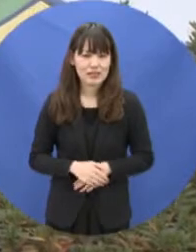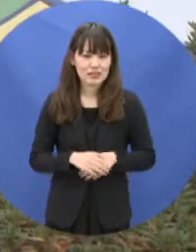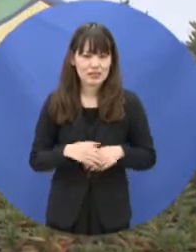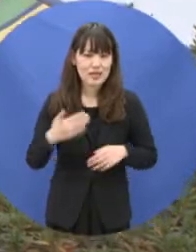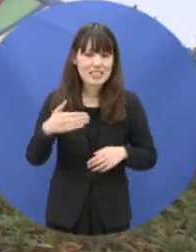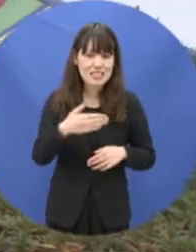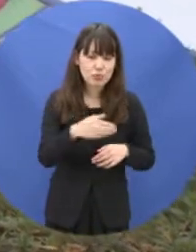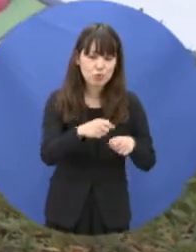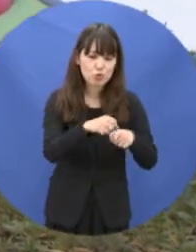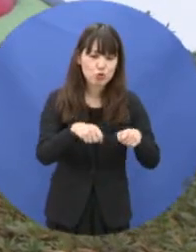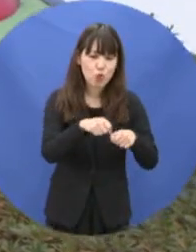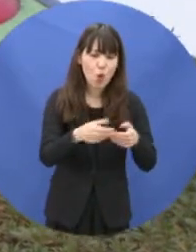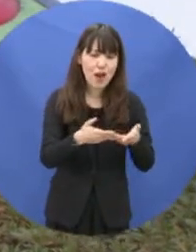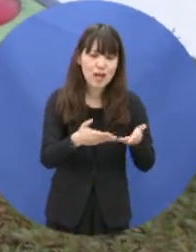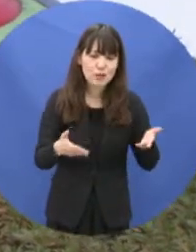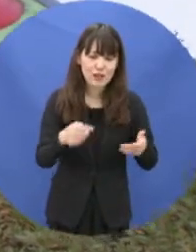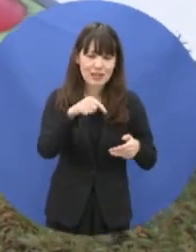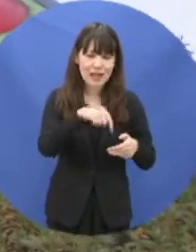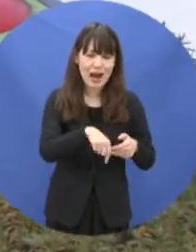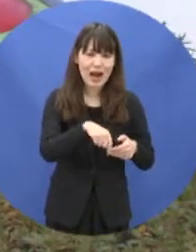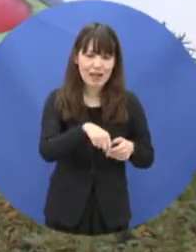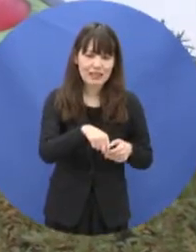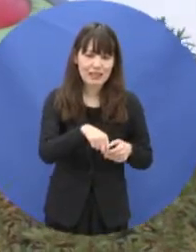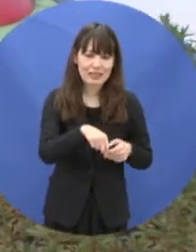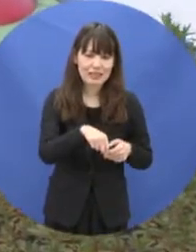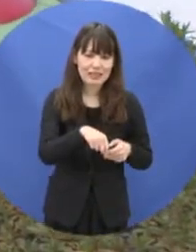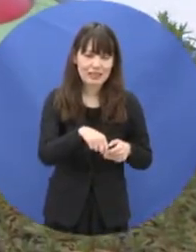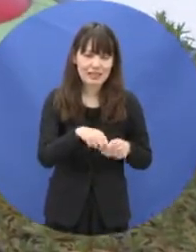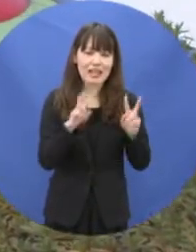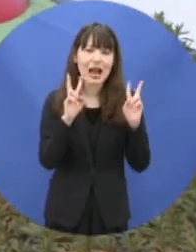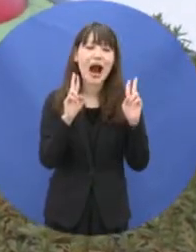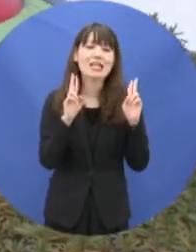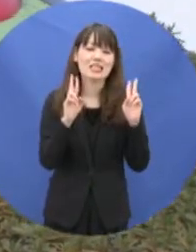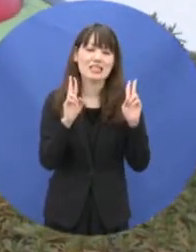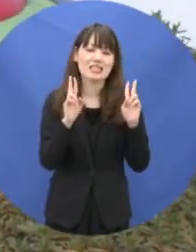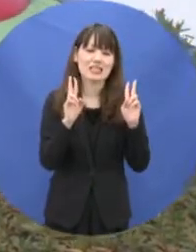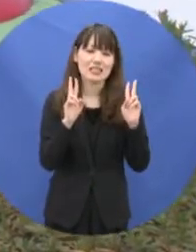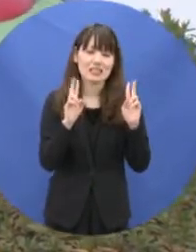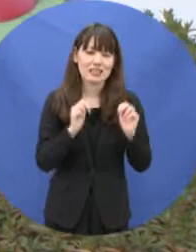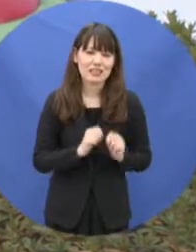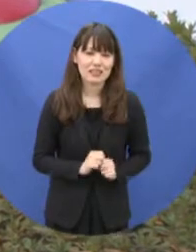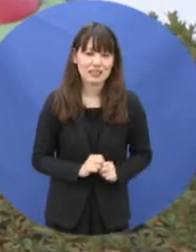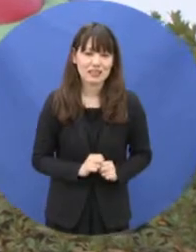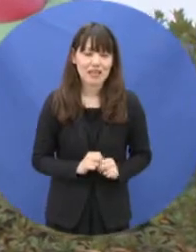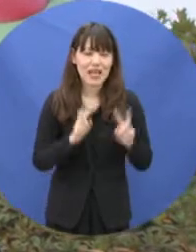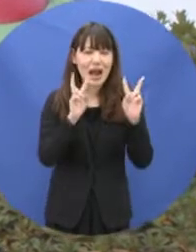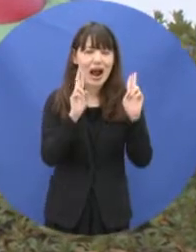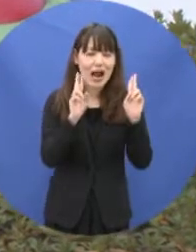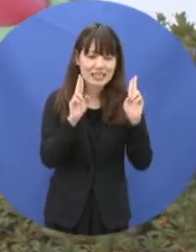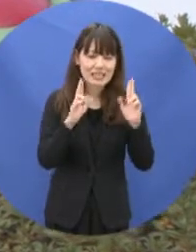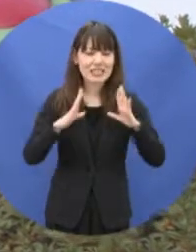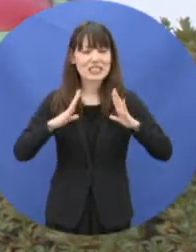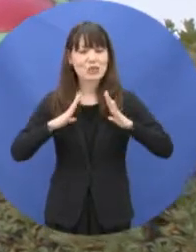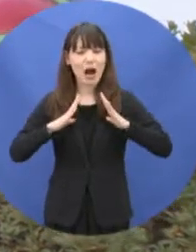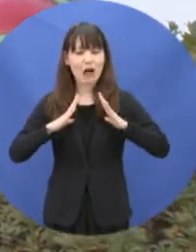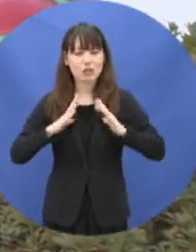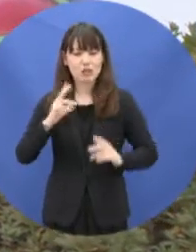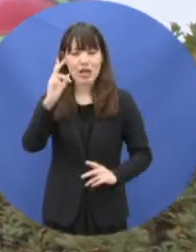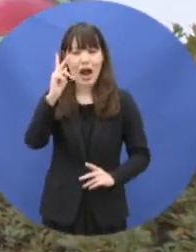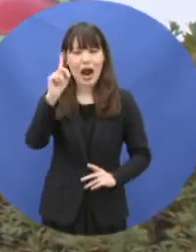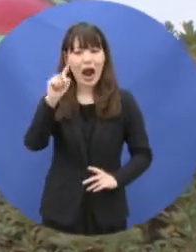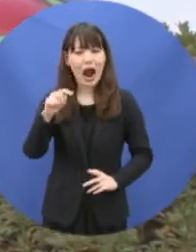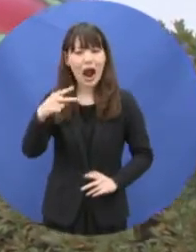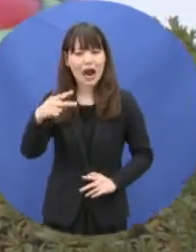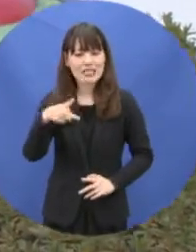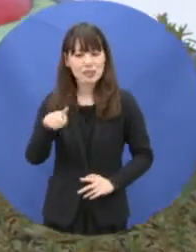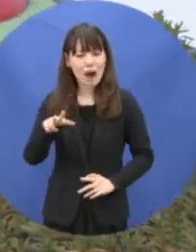レストランで出していた、メニューの、あのメインのものがカニだったということで、カニイバルというところからカー